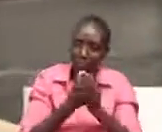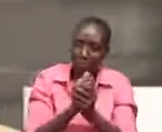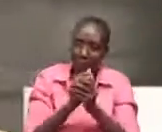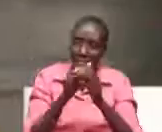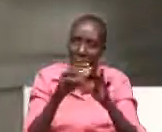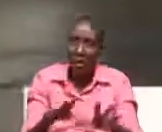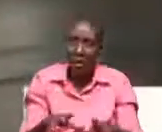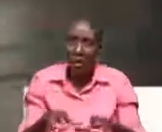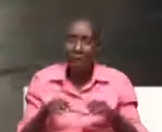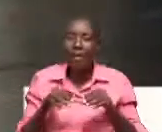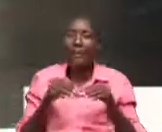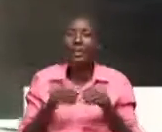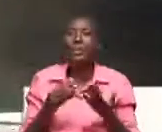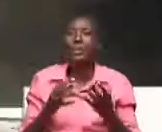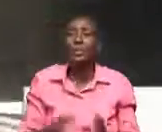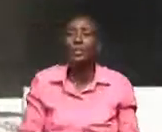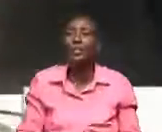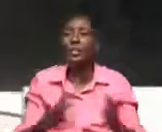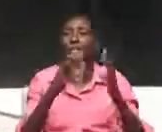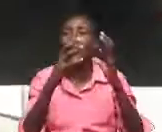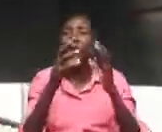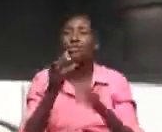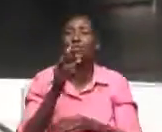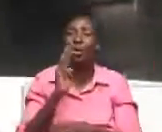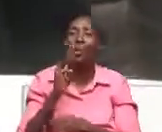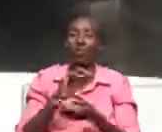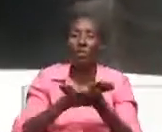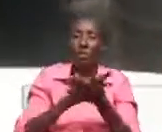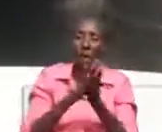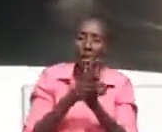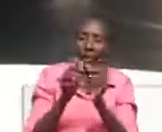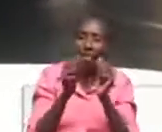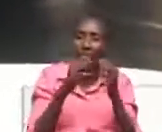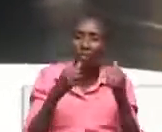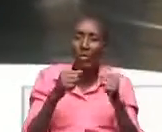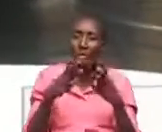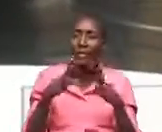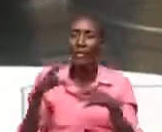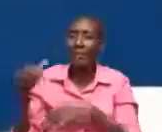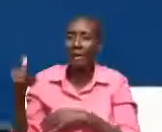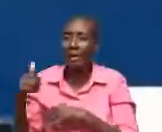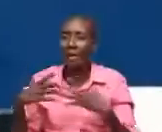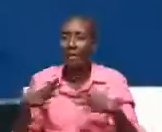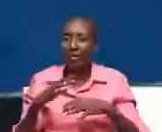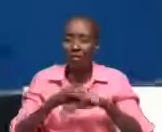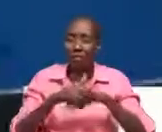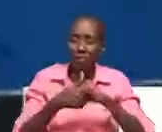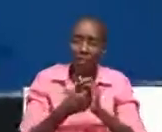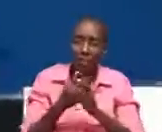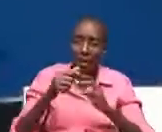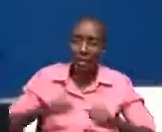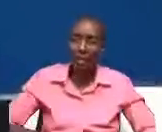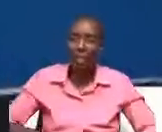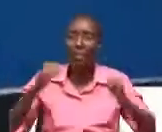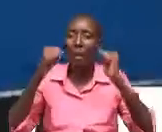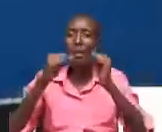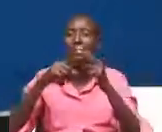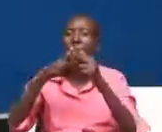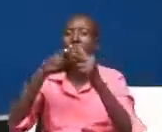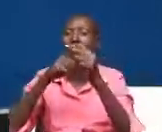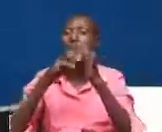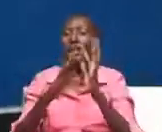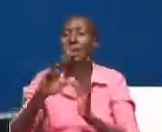hii iliyokuwa tenki za maji, sabuni, hundi na vifaa vya watu kunawia mikono, meneja mkuu wa Thiwasco mhandisi Moses Kenya